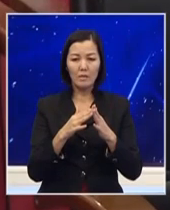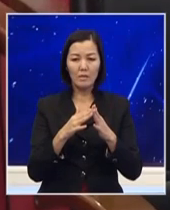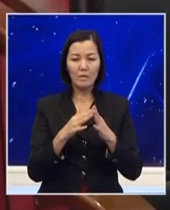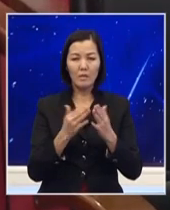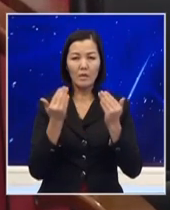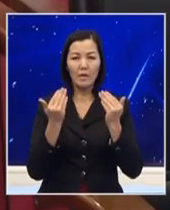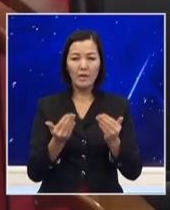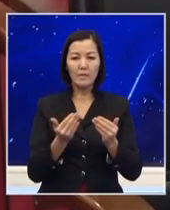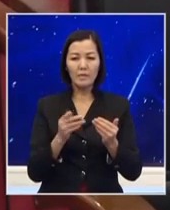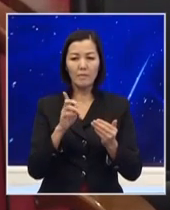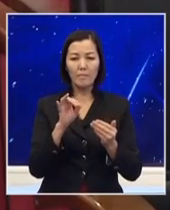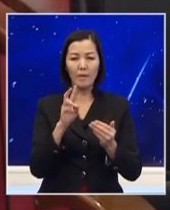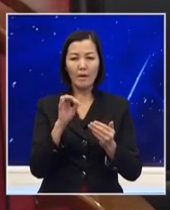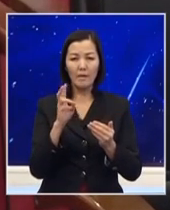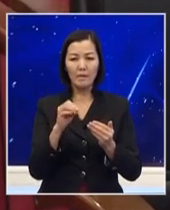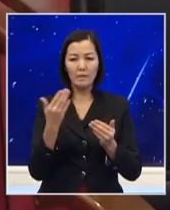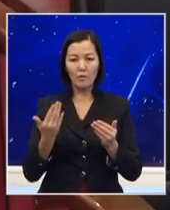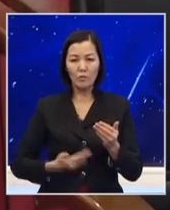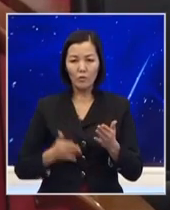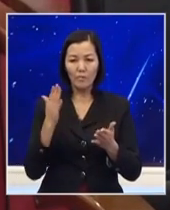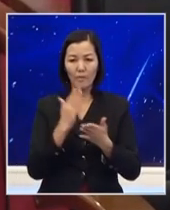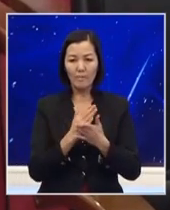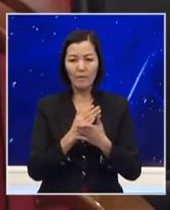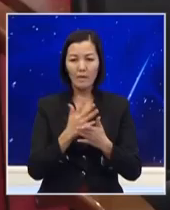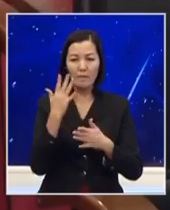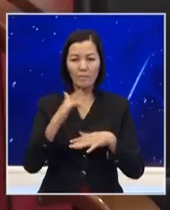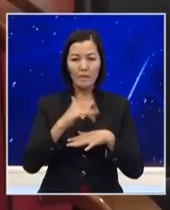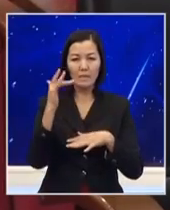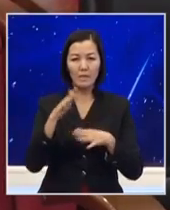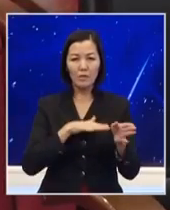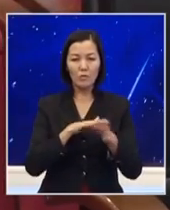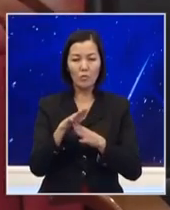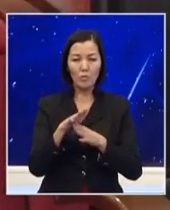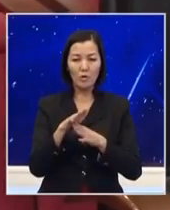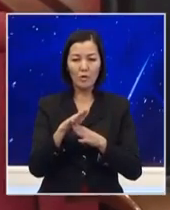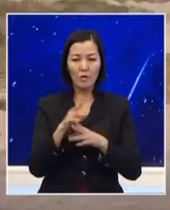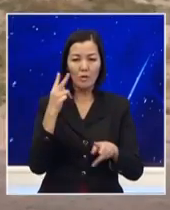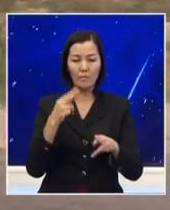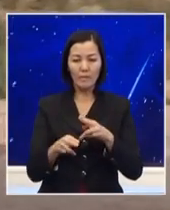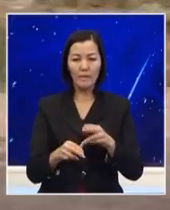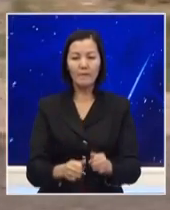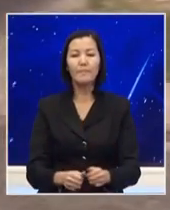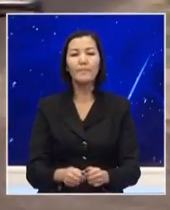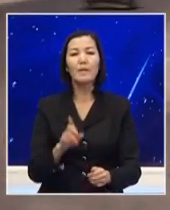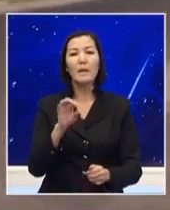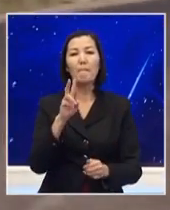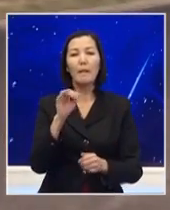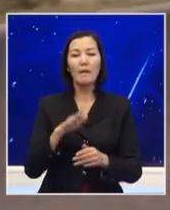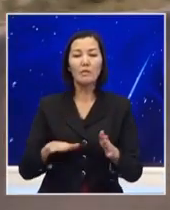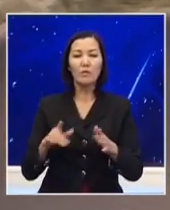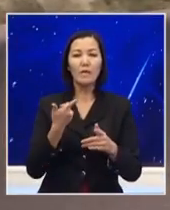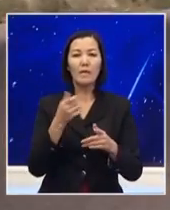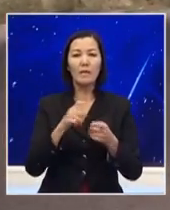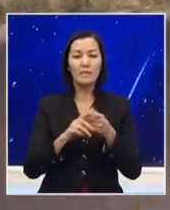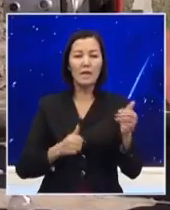Қазір осының біреуінің 5 этажды үйдің пайыздысын толық жасап біттік. Айта кетейік, Балқаш ауданында газдандыру ісі